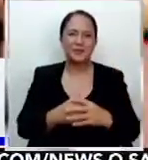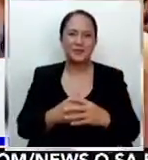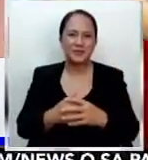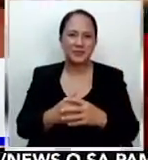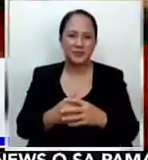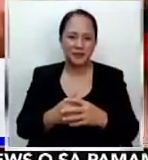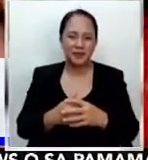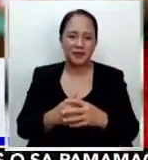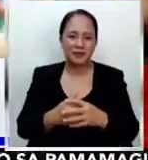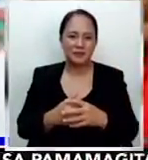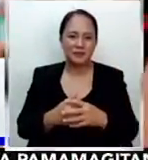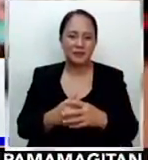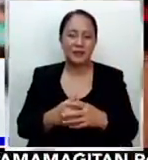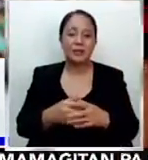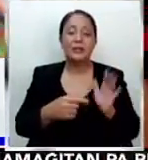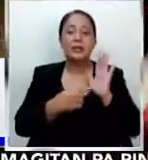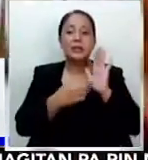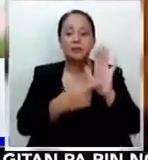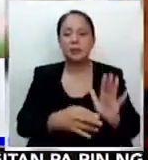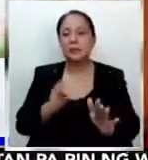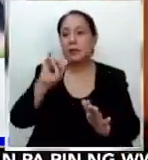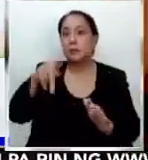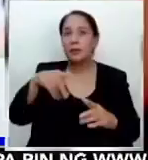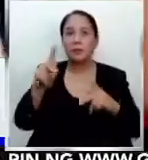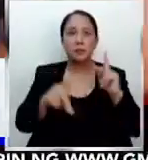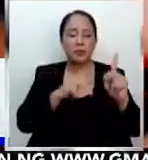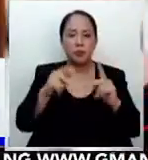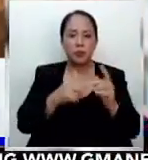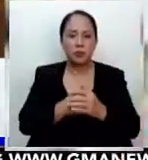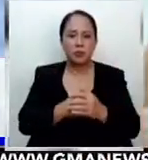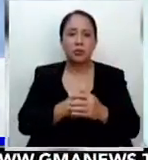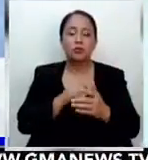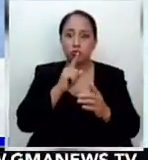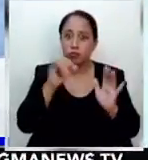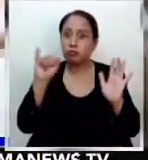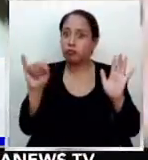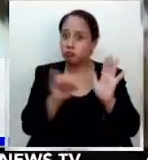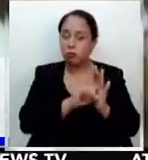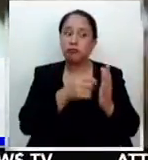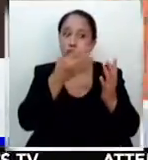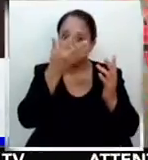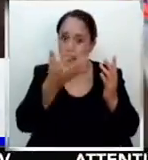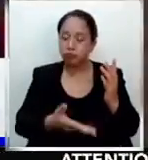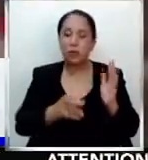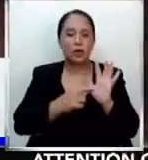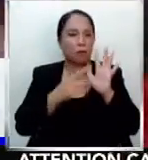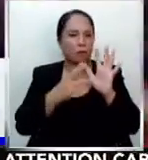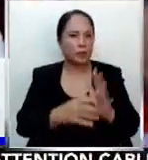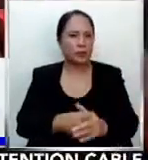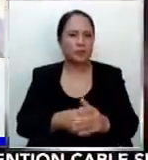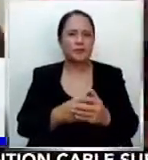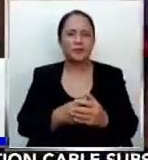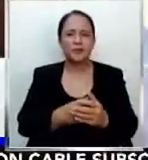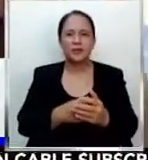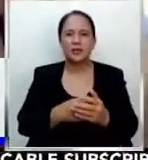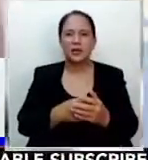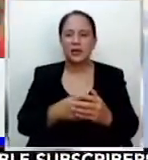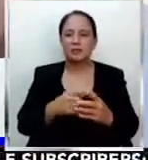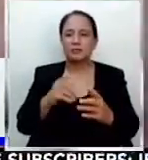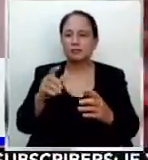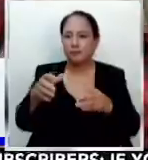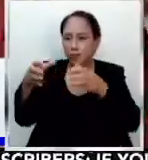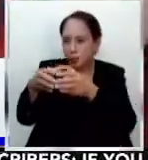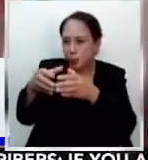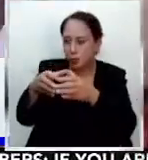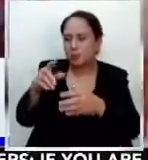That represents the indigenous people. Eh. You can really identify that this represents a certain tribe. Sa ngayon, kakaunti